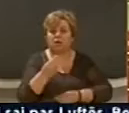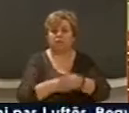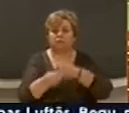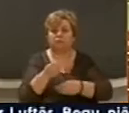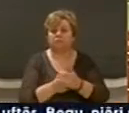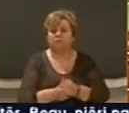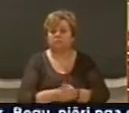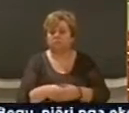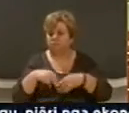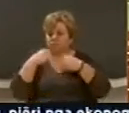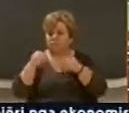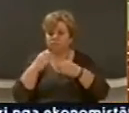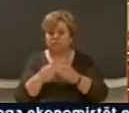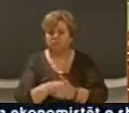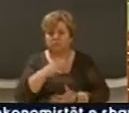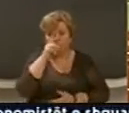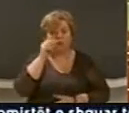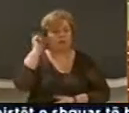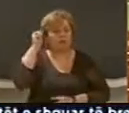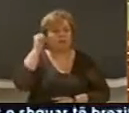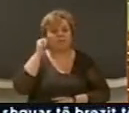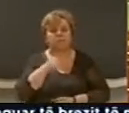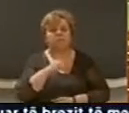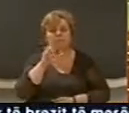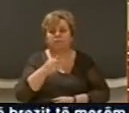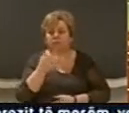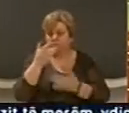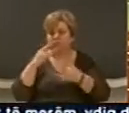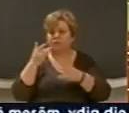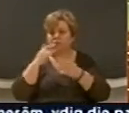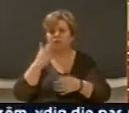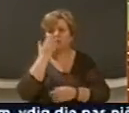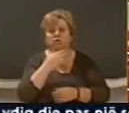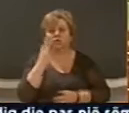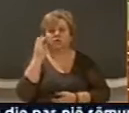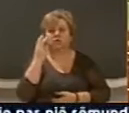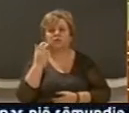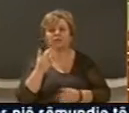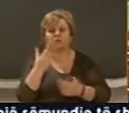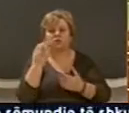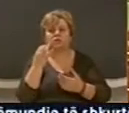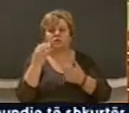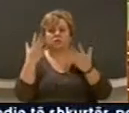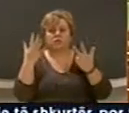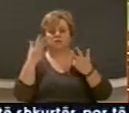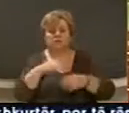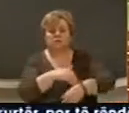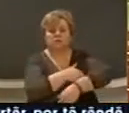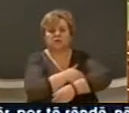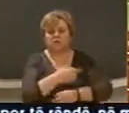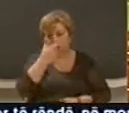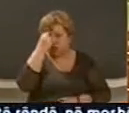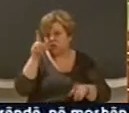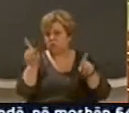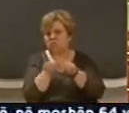ju ceki, vetëm në komunën e Gjakovës kanë braktisur shkollat 308 nxënës. Në Gjilan, po